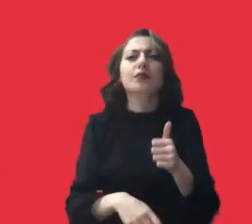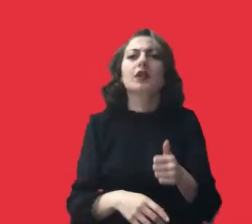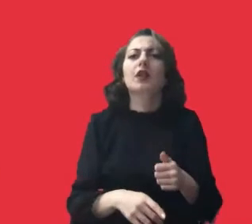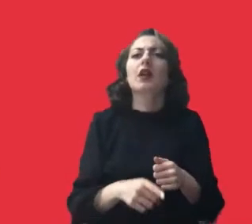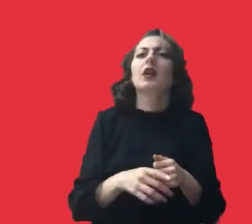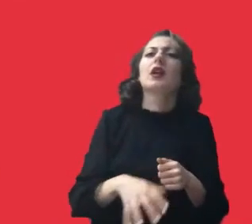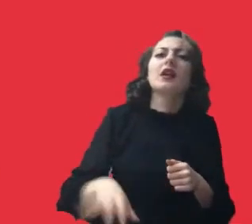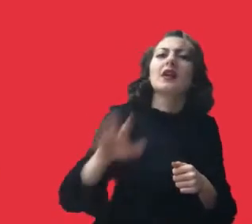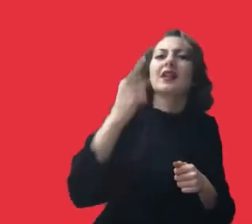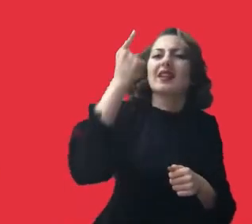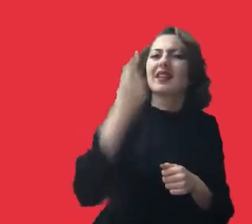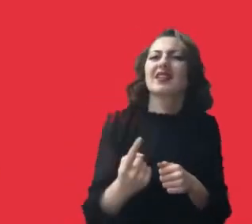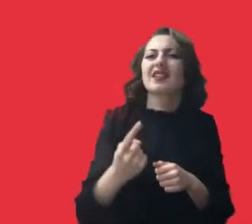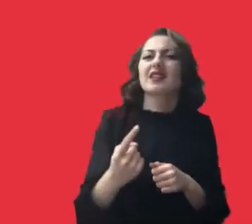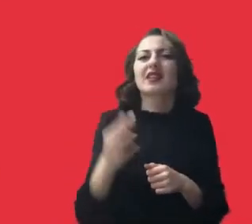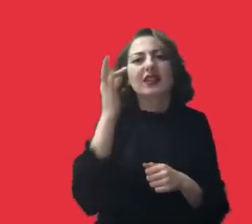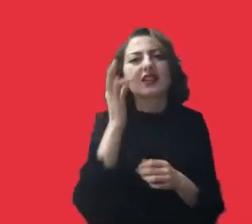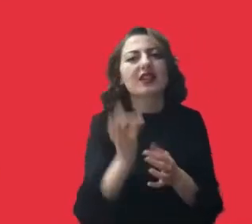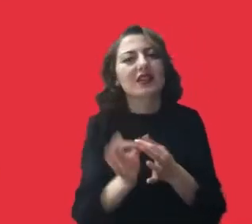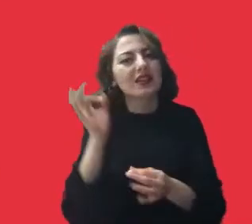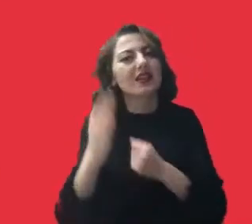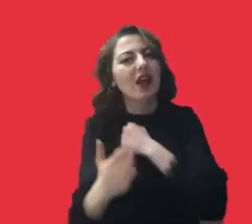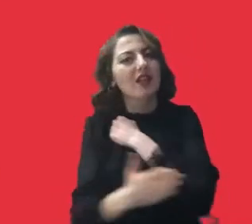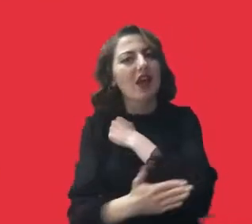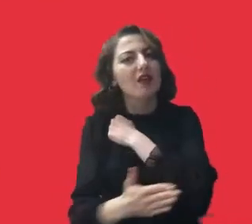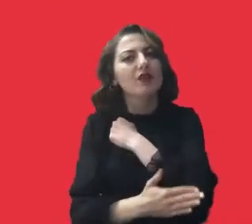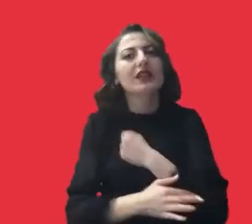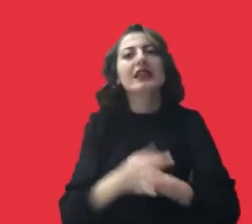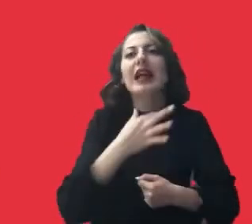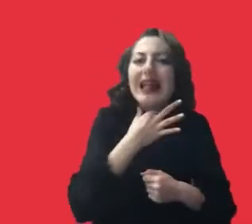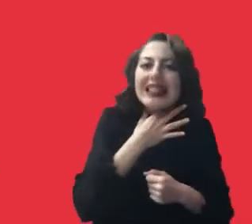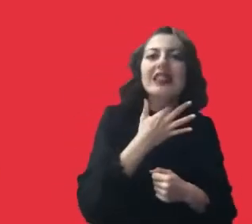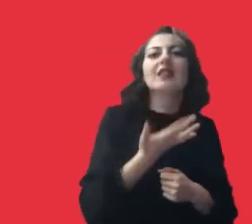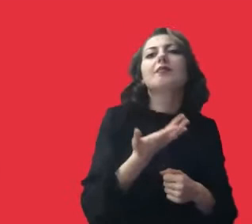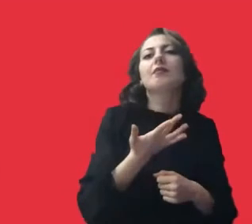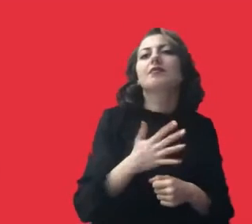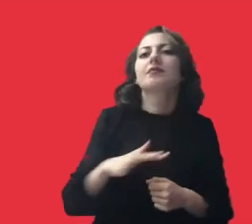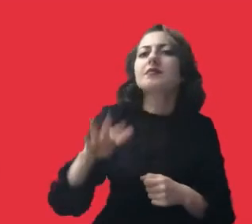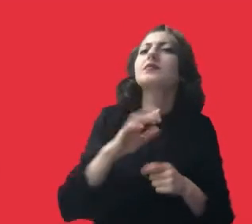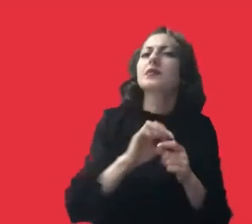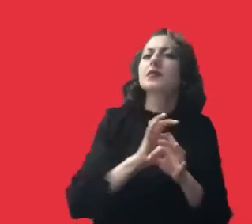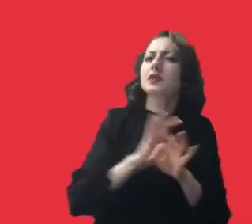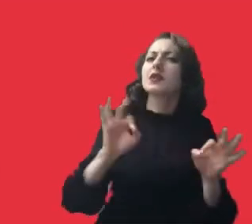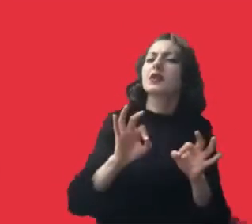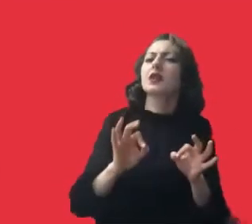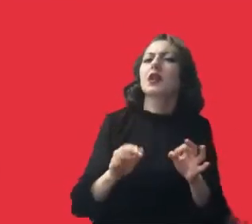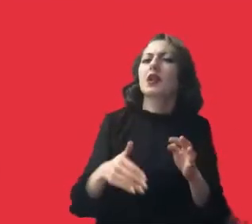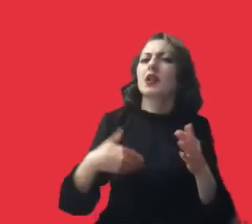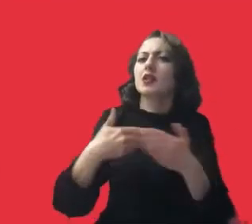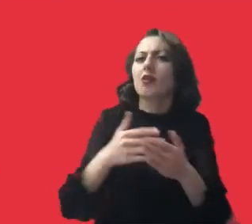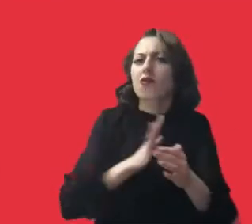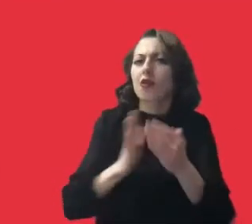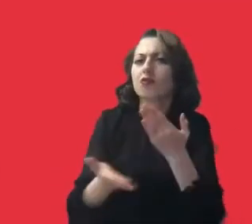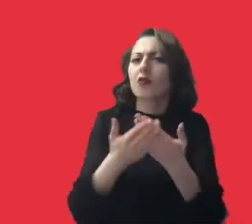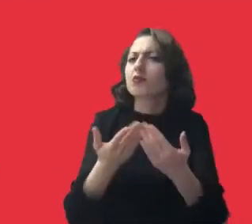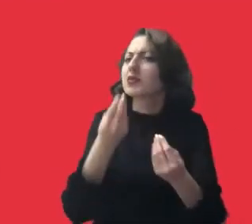daha these stages, it insani is yardımın possible. And the first measure ihtiyaçlarıyla was to meet şekillenen bir aşama. humanitarian Yani aid needs. That was the gıdaya, first